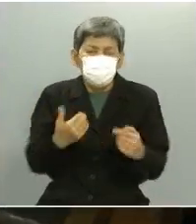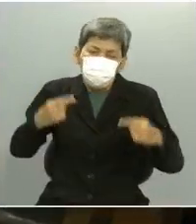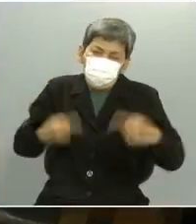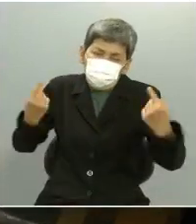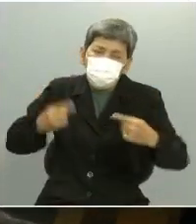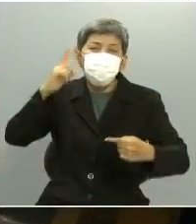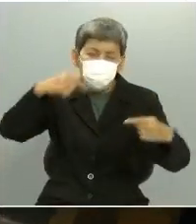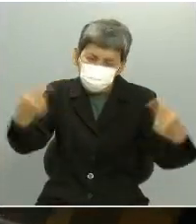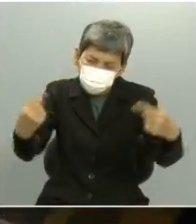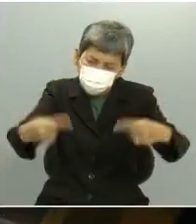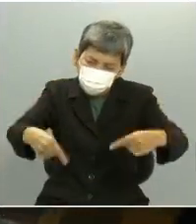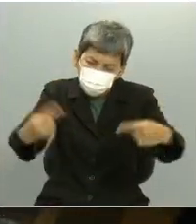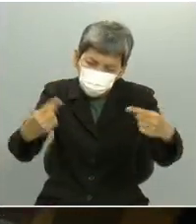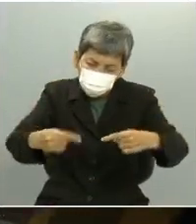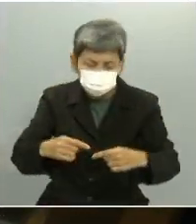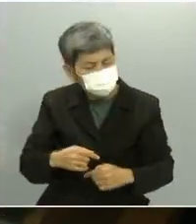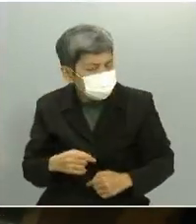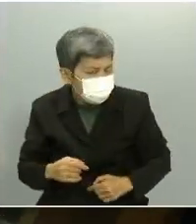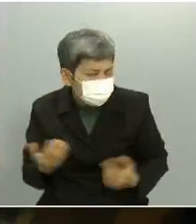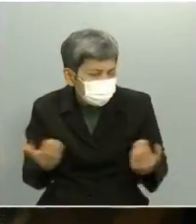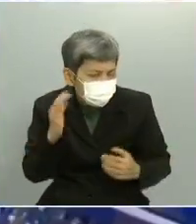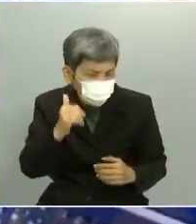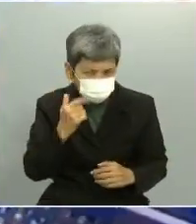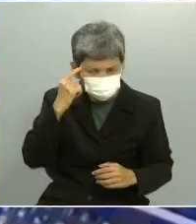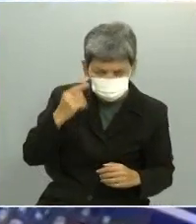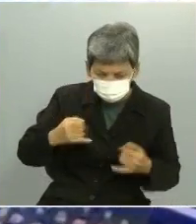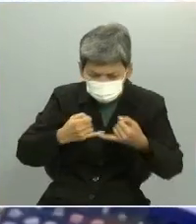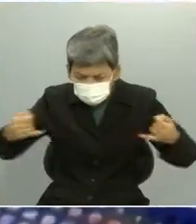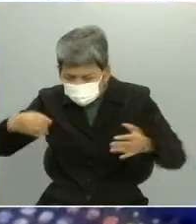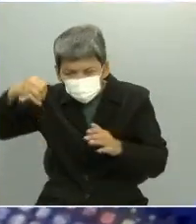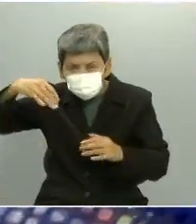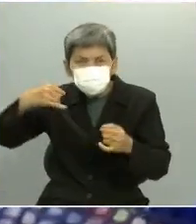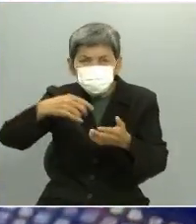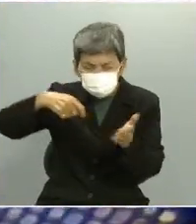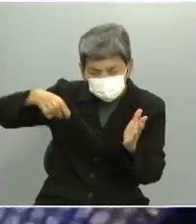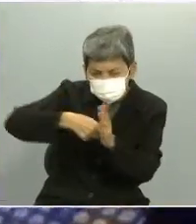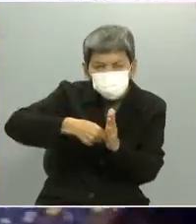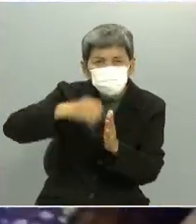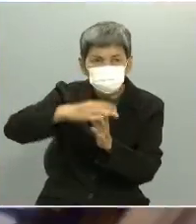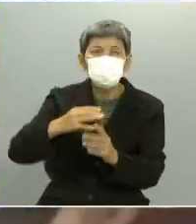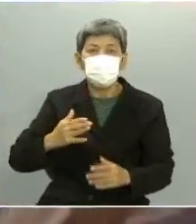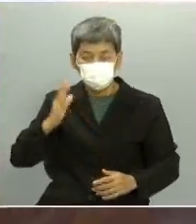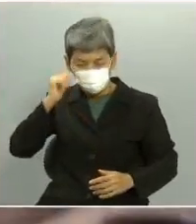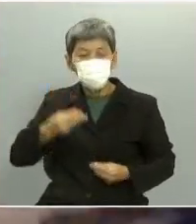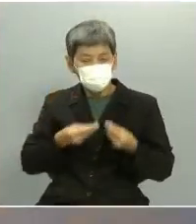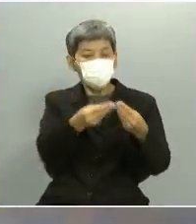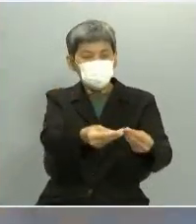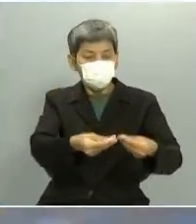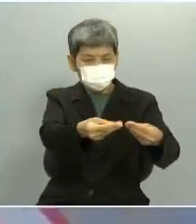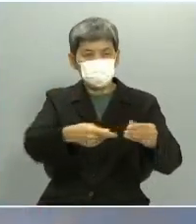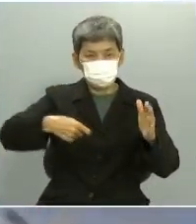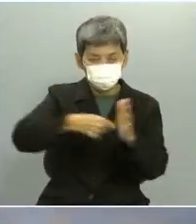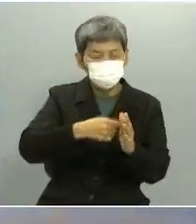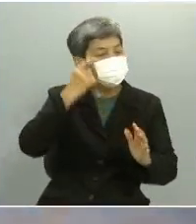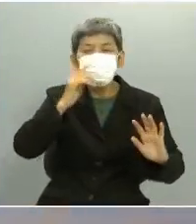แม่ฟังว่าคือลูกเนี่ยหาสายชาร์จโทรศัพท์ไม่เจอพ่อก็เอาสายชาร์จของพ่อไปให้แทนก็คิดว่า